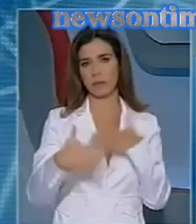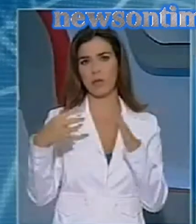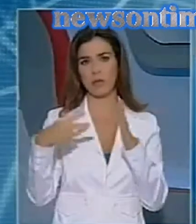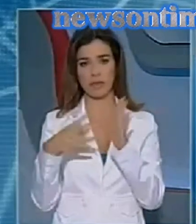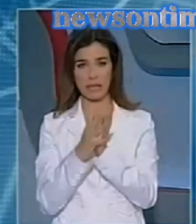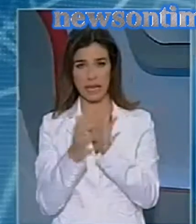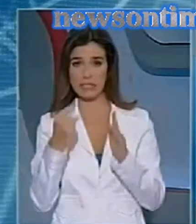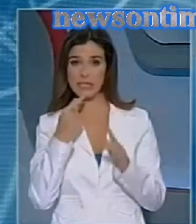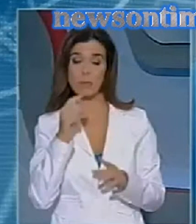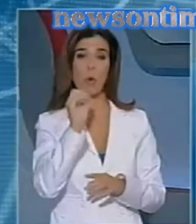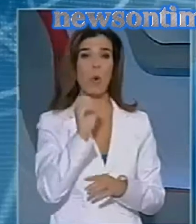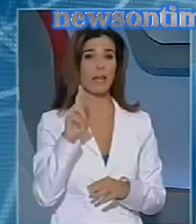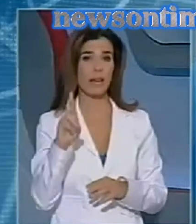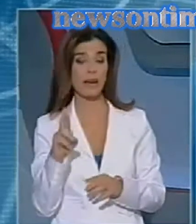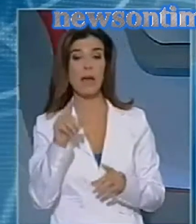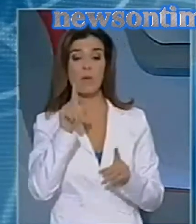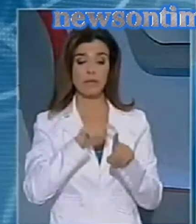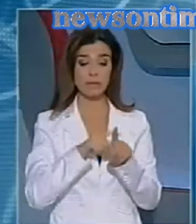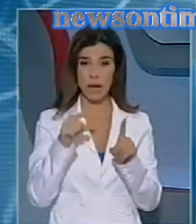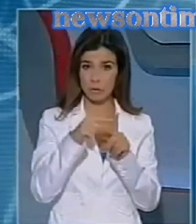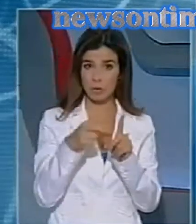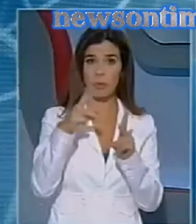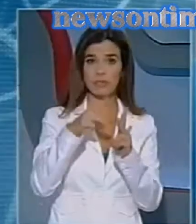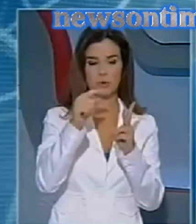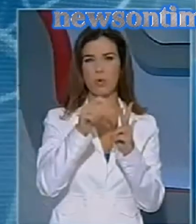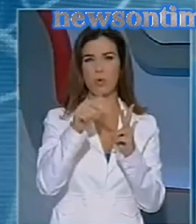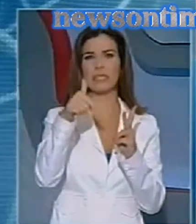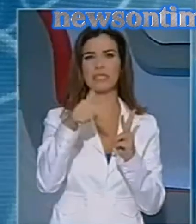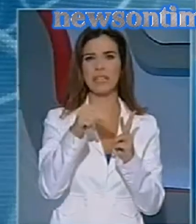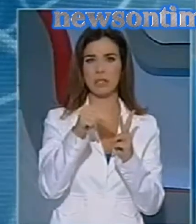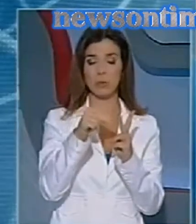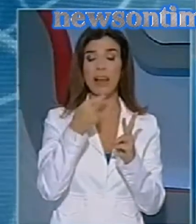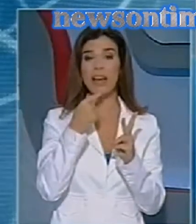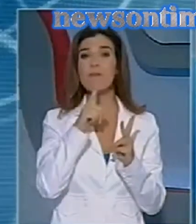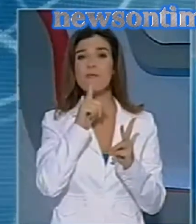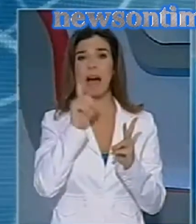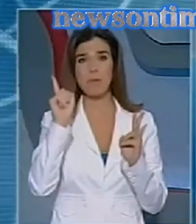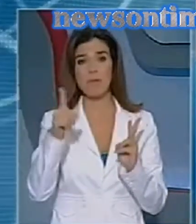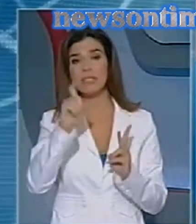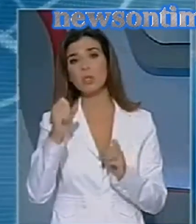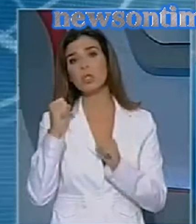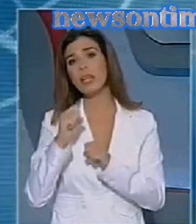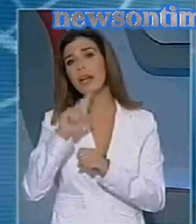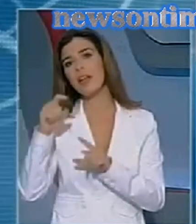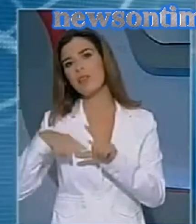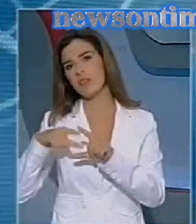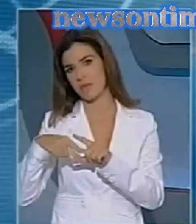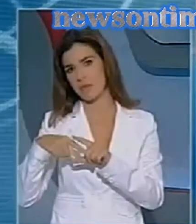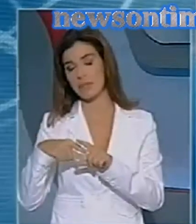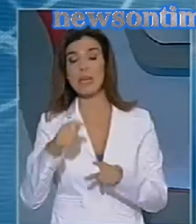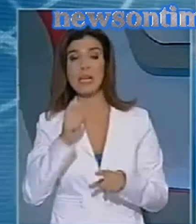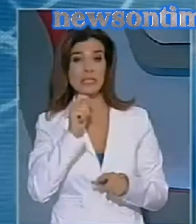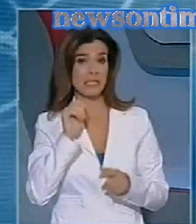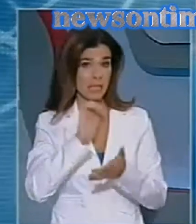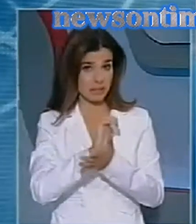ΡΕΝ, την ώρα που και ο ίδιος αλλά και ο επικεφαλής του Eurogroup Γερούν Ντάισελμπλουμ μετέφθαν για τον Δεκέμβριο ή τον Ιανουάριο τη λήψη αποφάσεων. Στη συνέντευξη τύπου